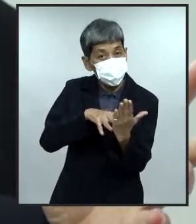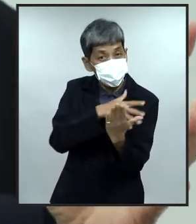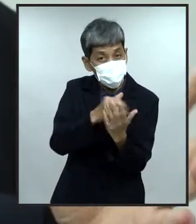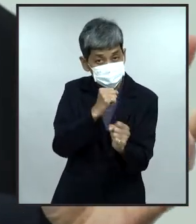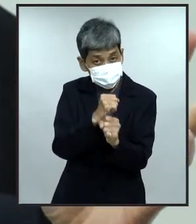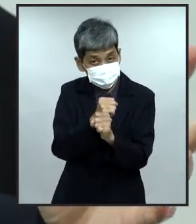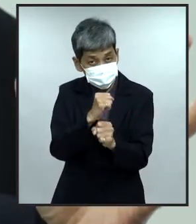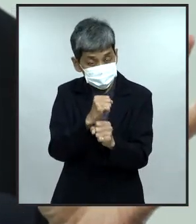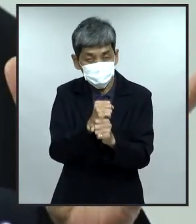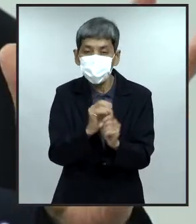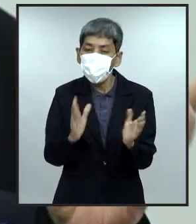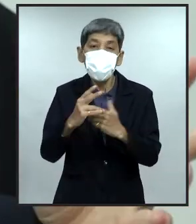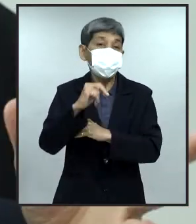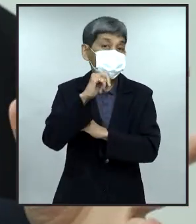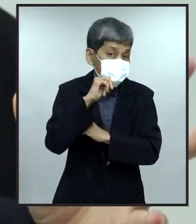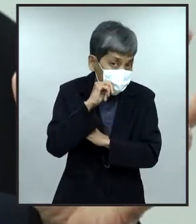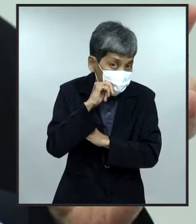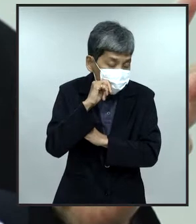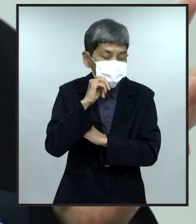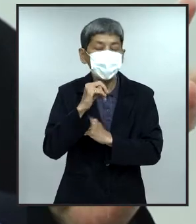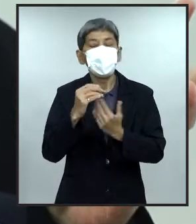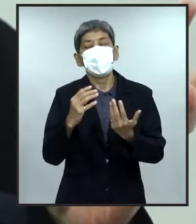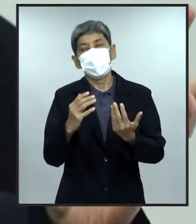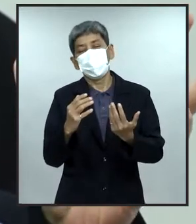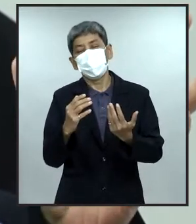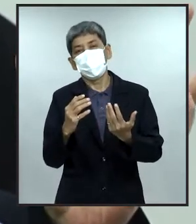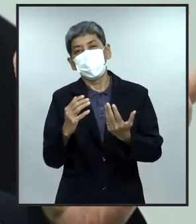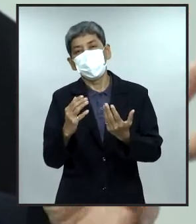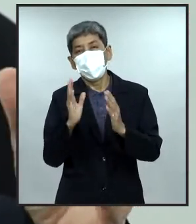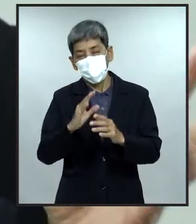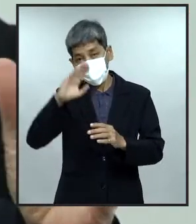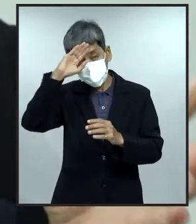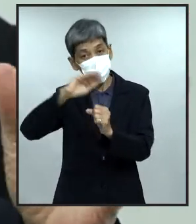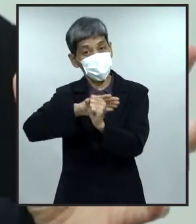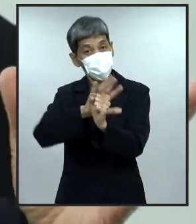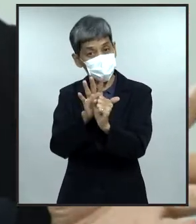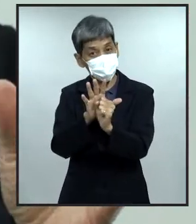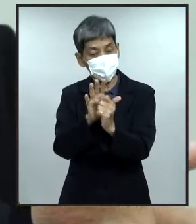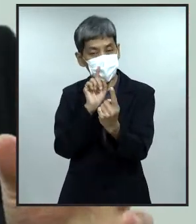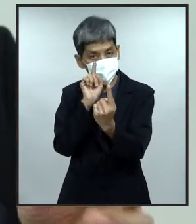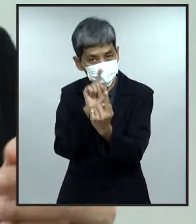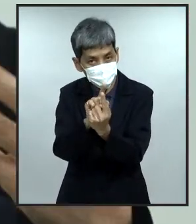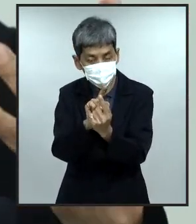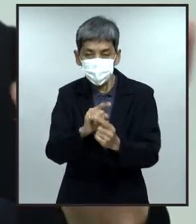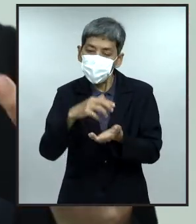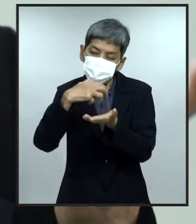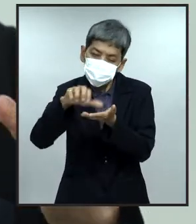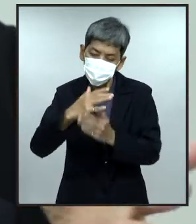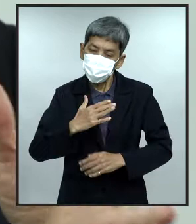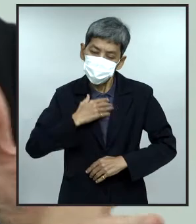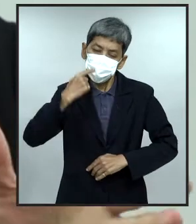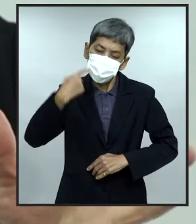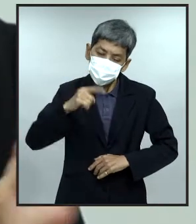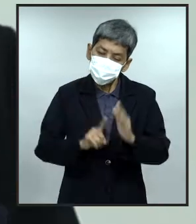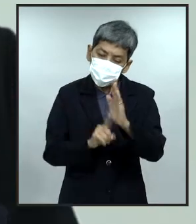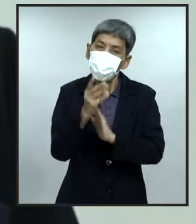แผนในเรื่องของการทำห้องน้ำในเรื่องของการให้คนไข้มารายงานอุณหภูมิของตัวเ